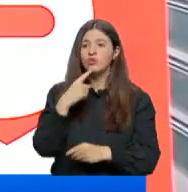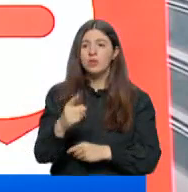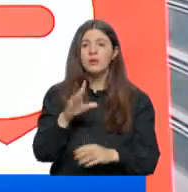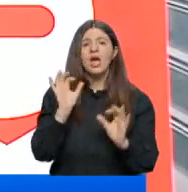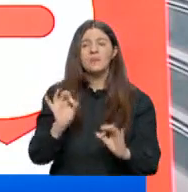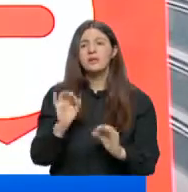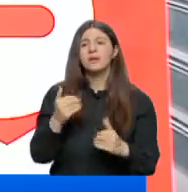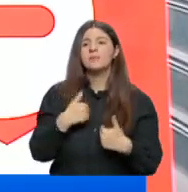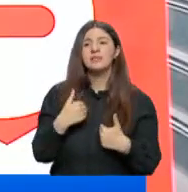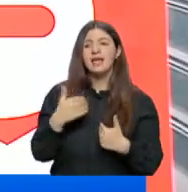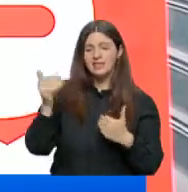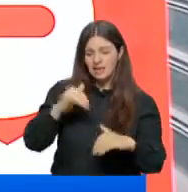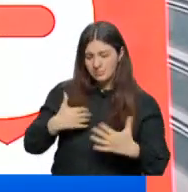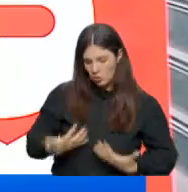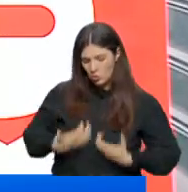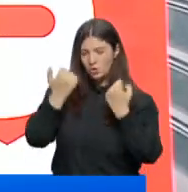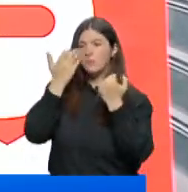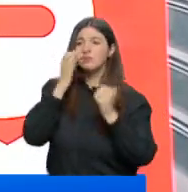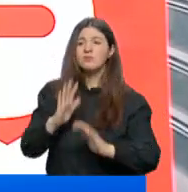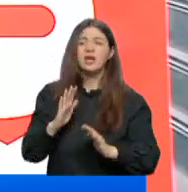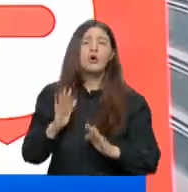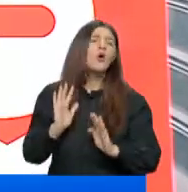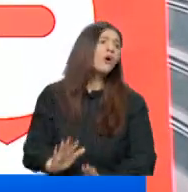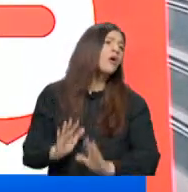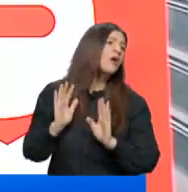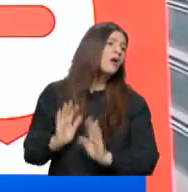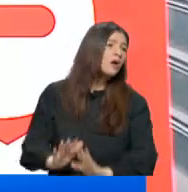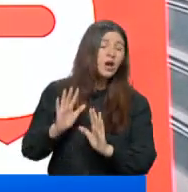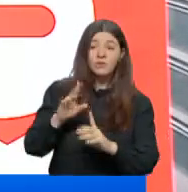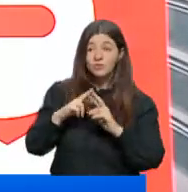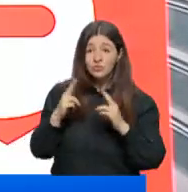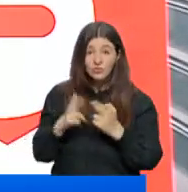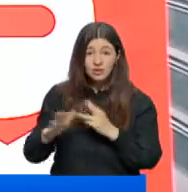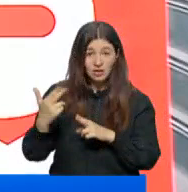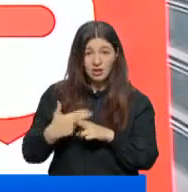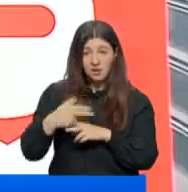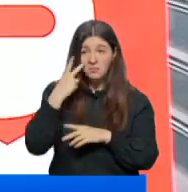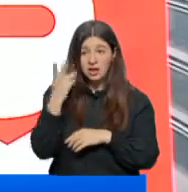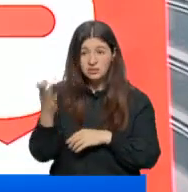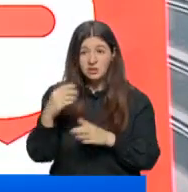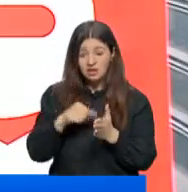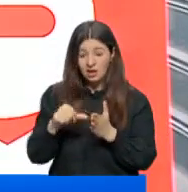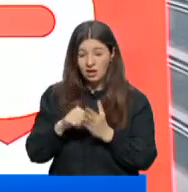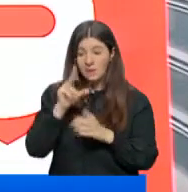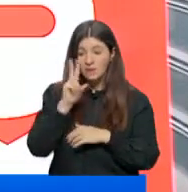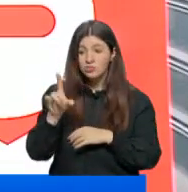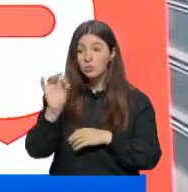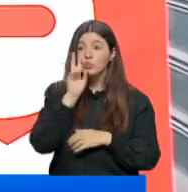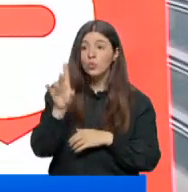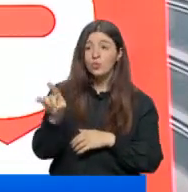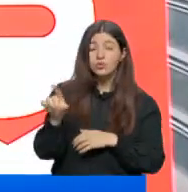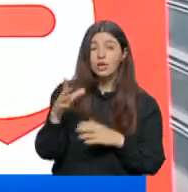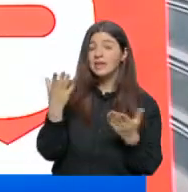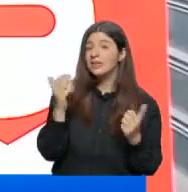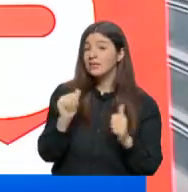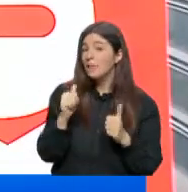Hep bizi gelip birilerinin kurtarmasını bekledik. Oysa dünyadaki örneklere baktığımızda, tarihe baktığımızda şunu görüyoruz.